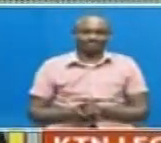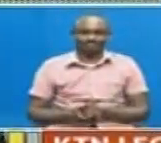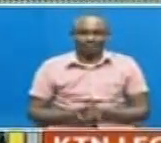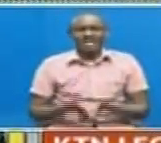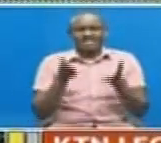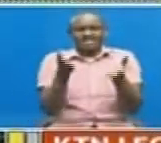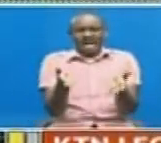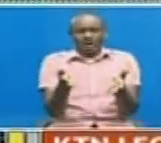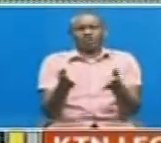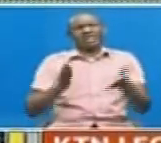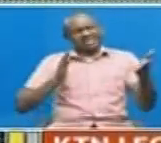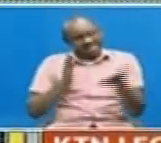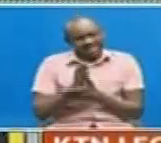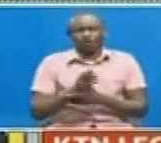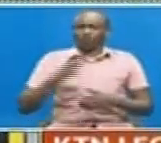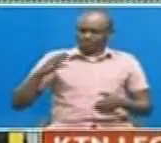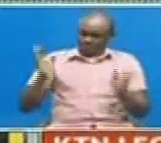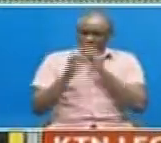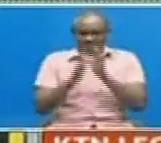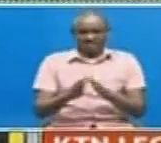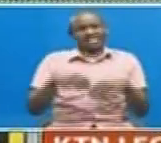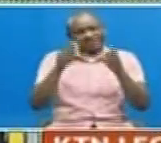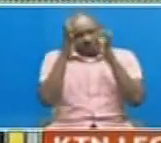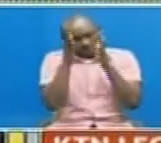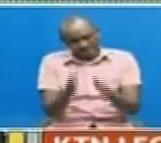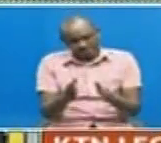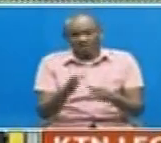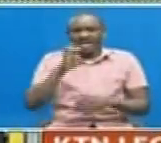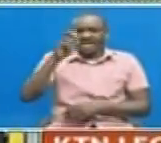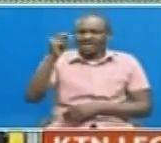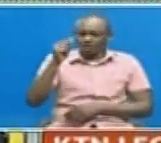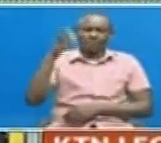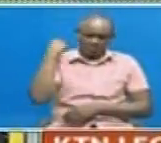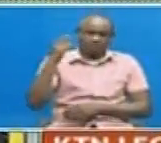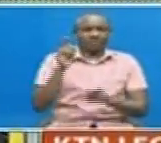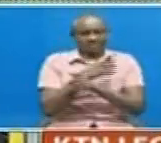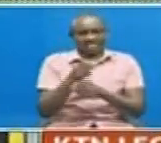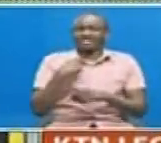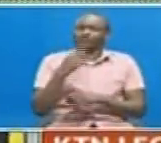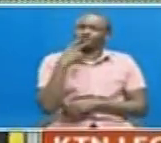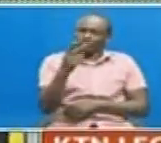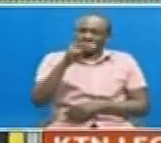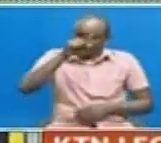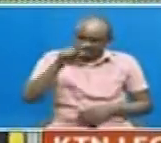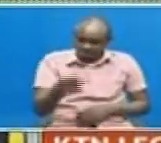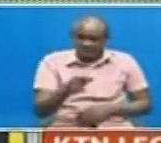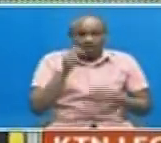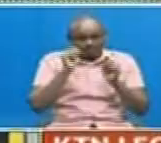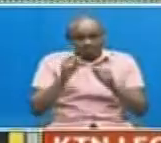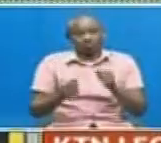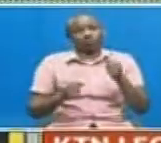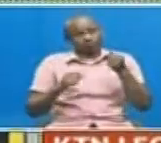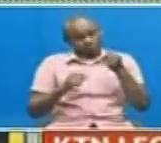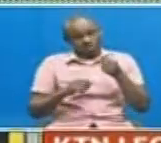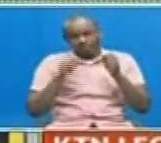Chama kinachosimamia haki za wanamuziki hatimaye kimempa mwanamuziki wa kizalendo Enek Ondego shilingi 200,000 na kuahidi kupigania apate